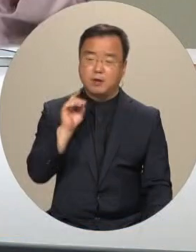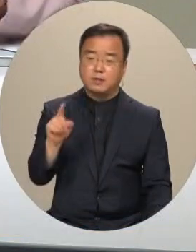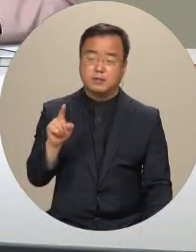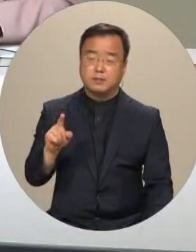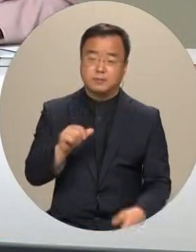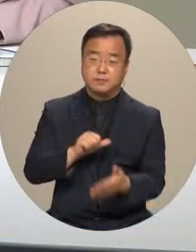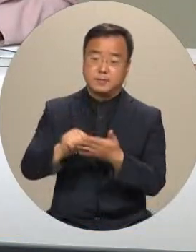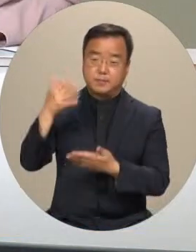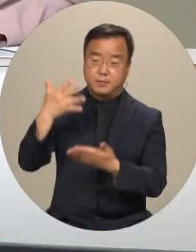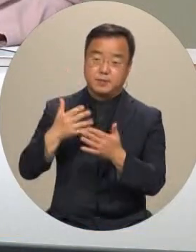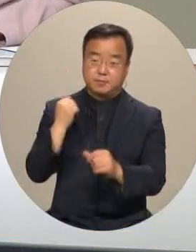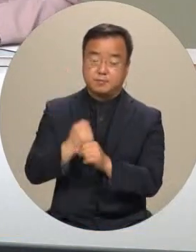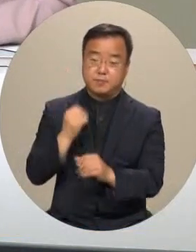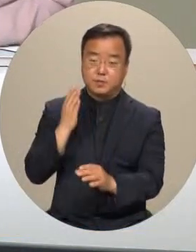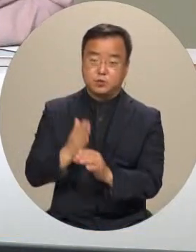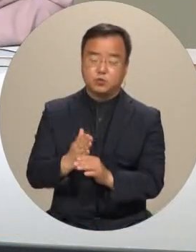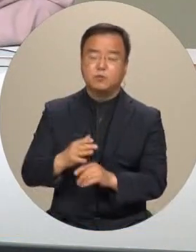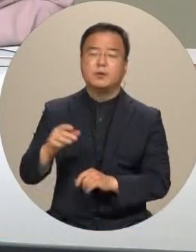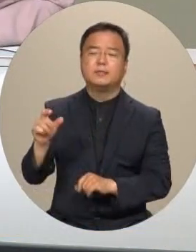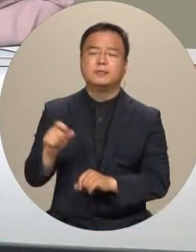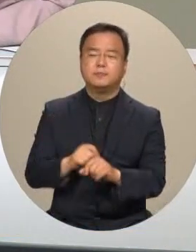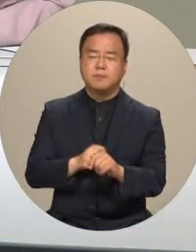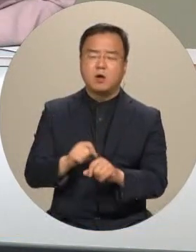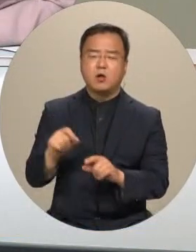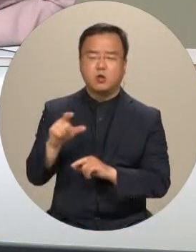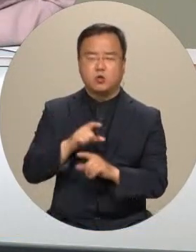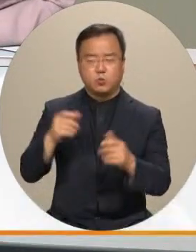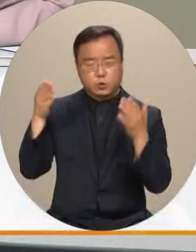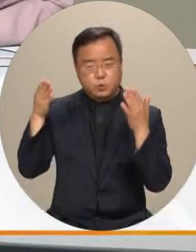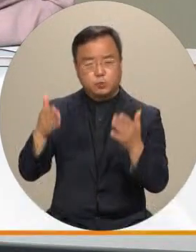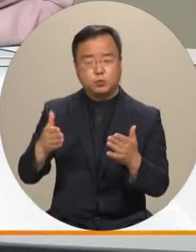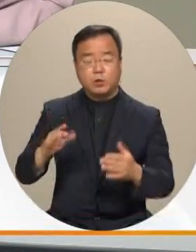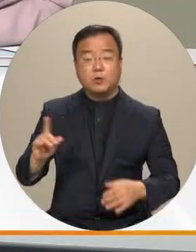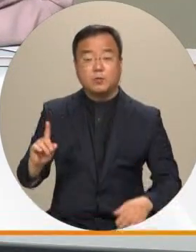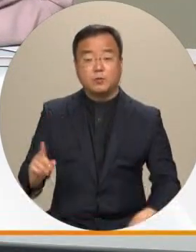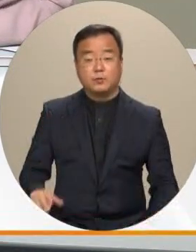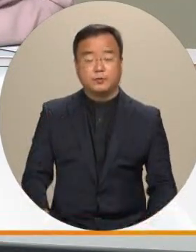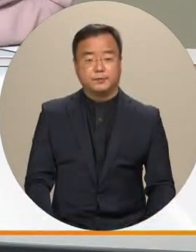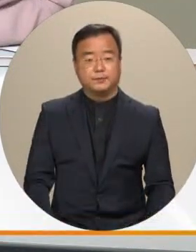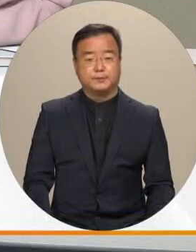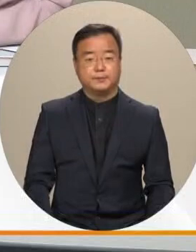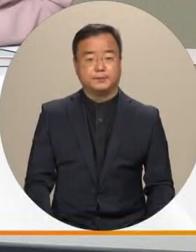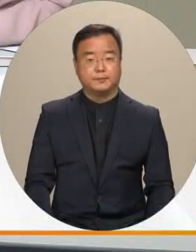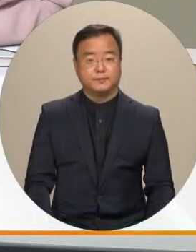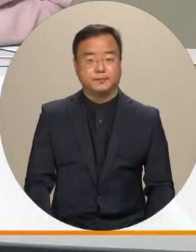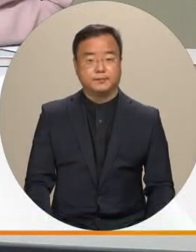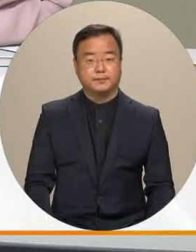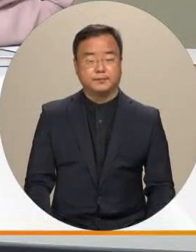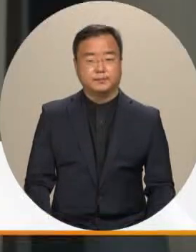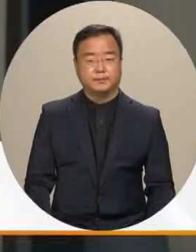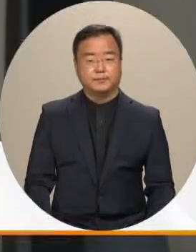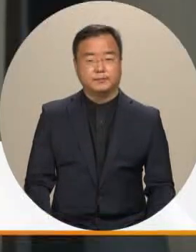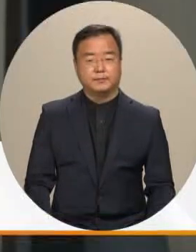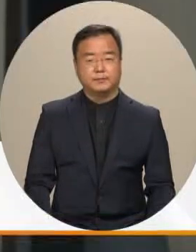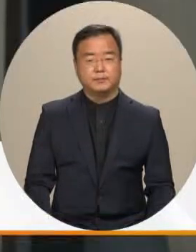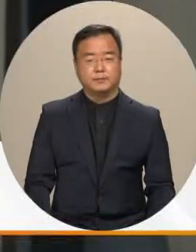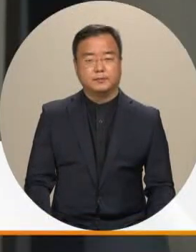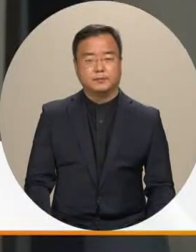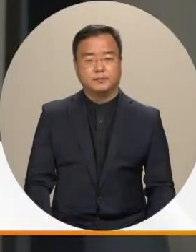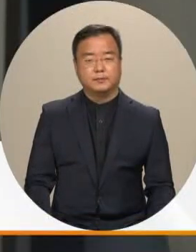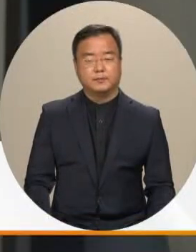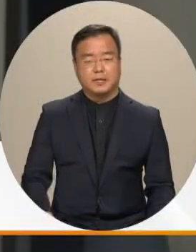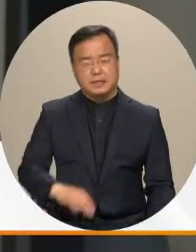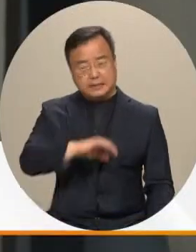그렇다면이 작품이 제작하시면서 특별히 신경을 쓰신 부분이 있으실까요 사실 작은 예산과 시간 안에